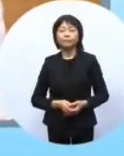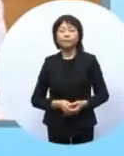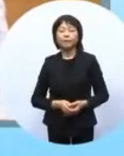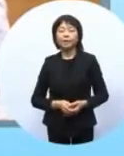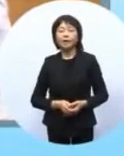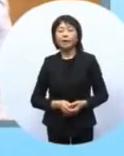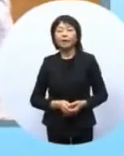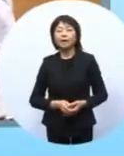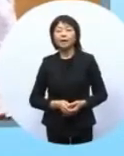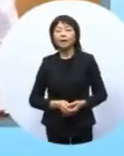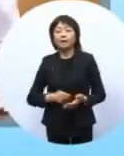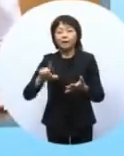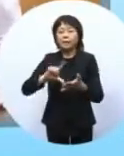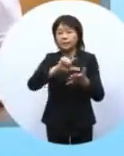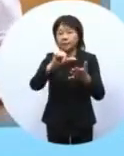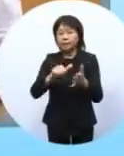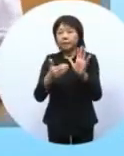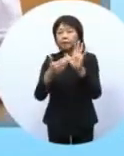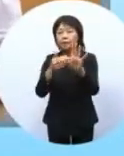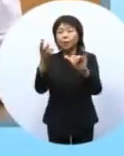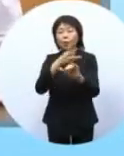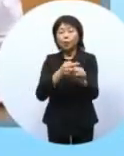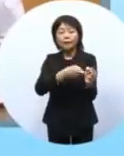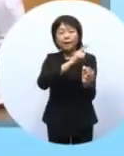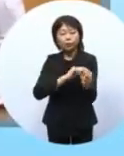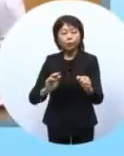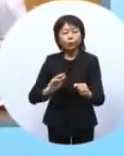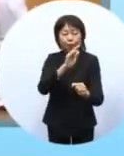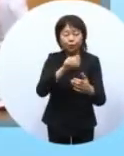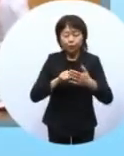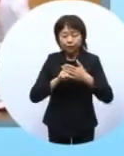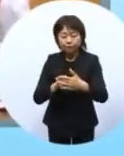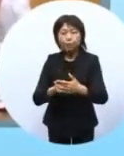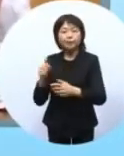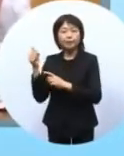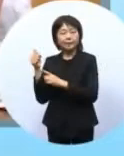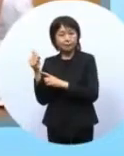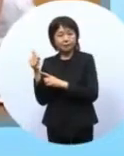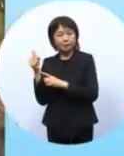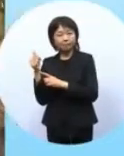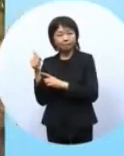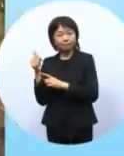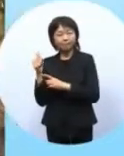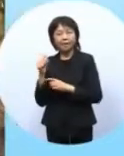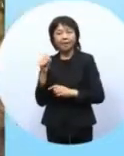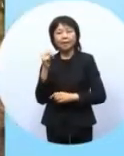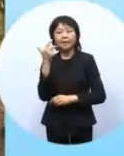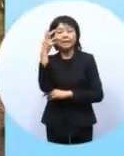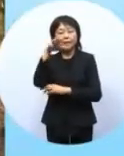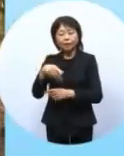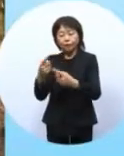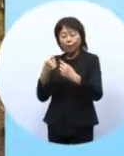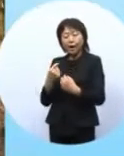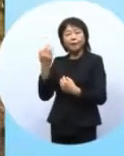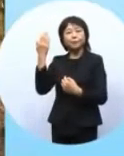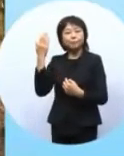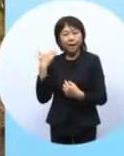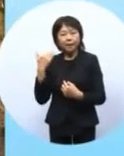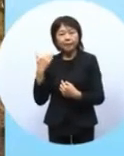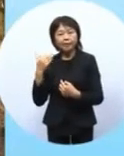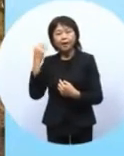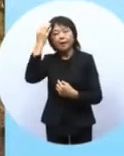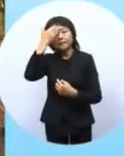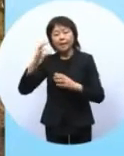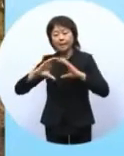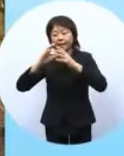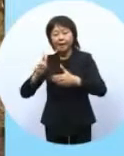このように地域防災力の向上に努める西村さんですが、茅ヶ崎市役所に勤務する前には青年海外